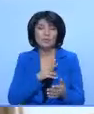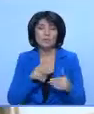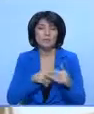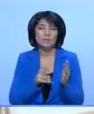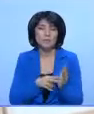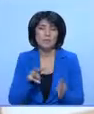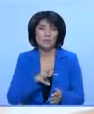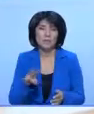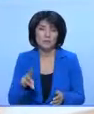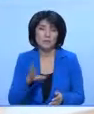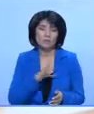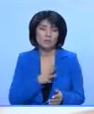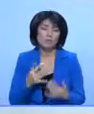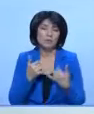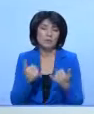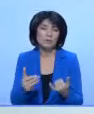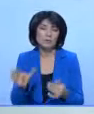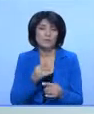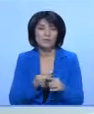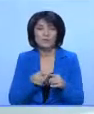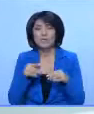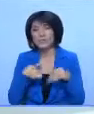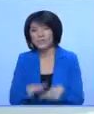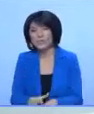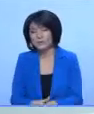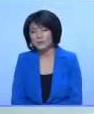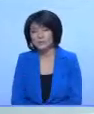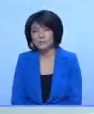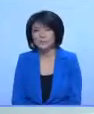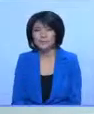LED экран орнату жоспарланып отыр. Зұлқарнай Ермұратұлы, Анатолий Классин, Ертіс ақпарат.